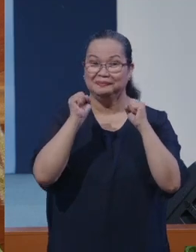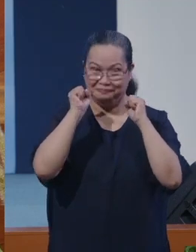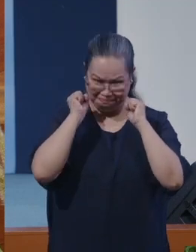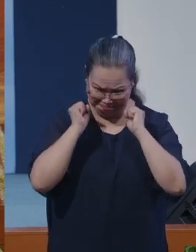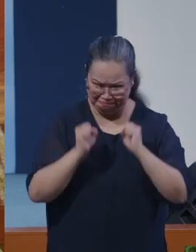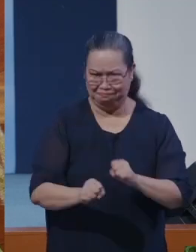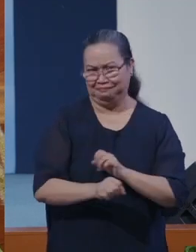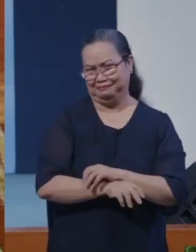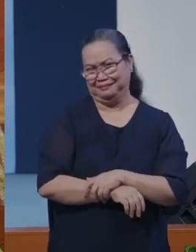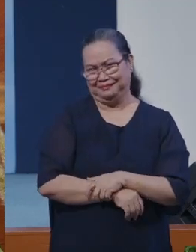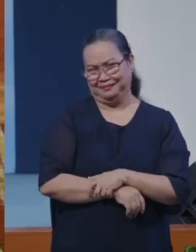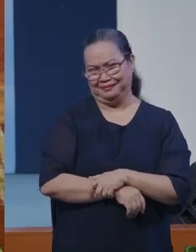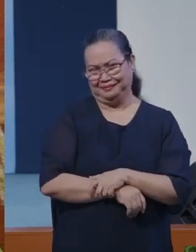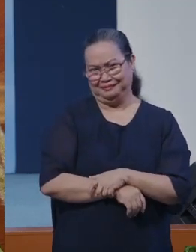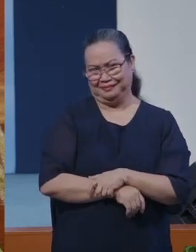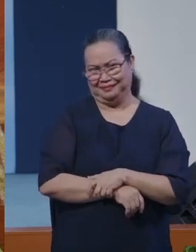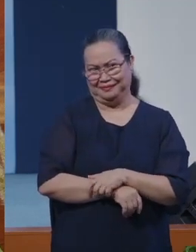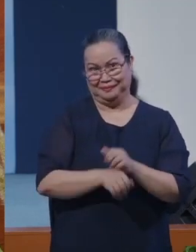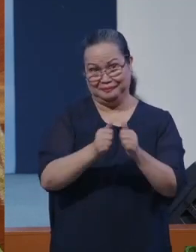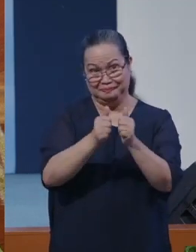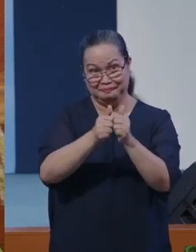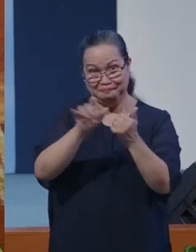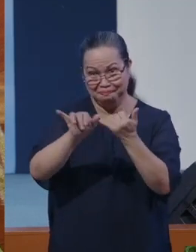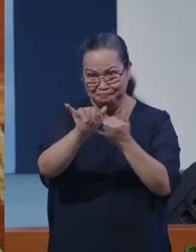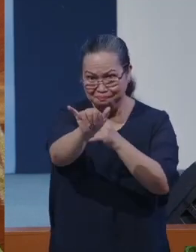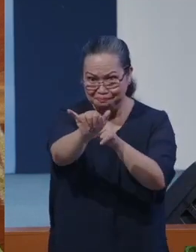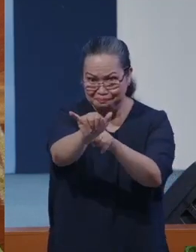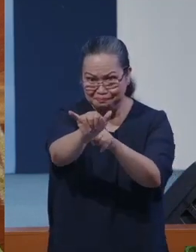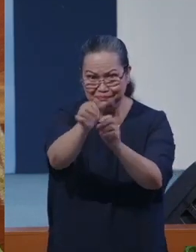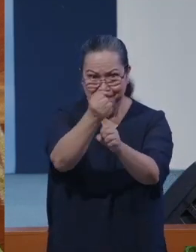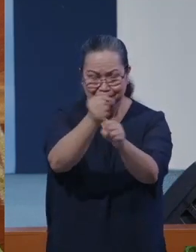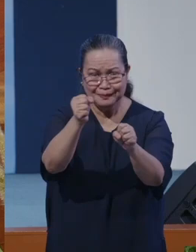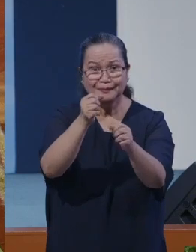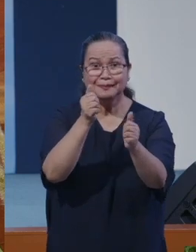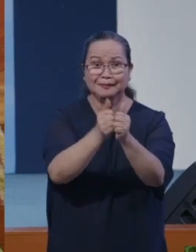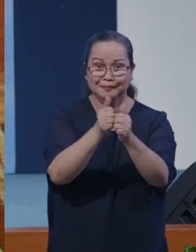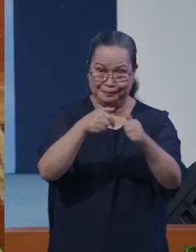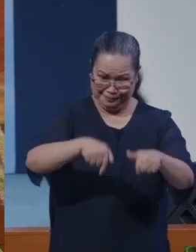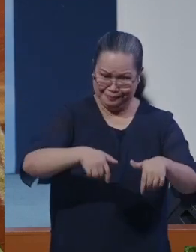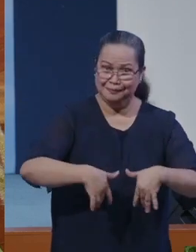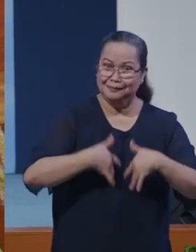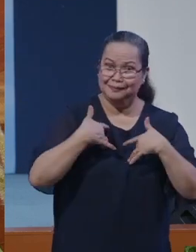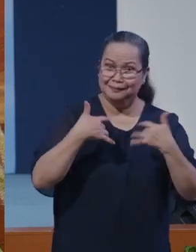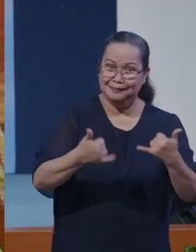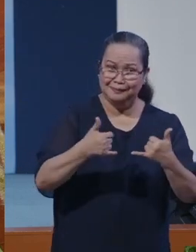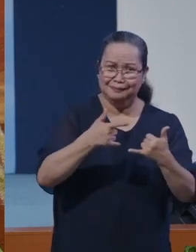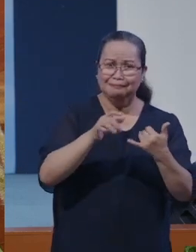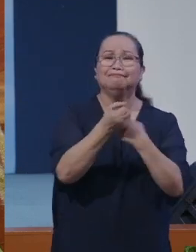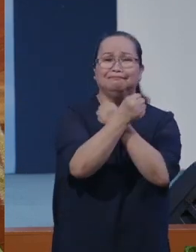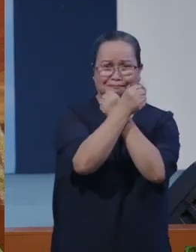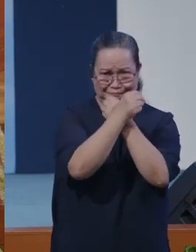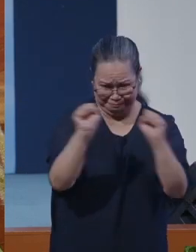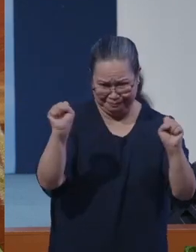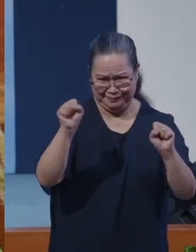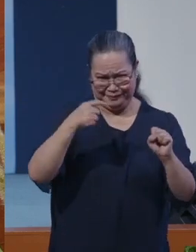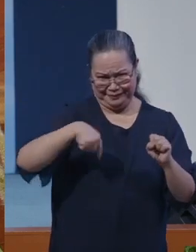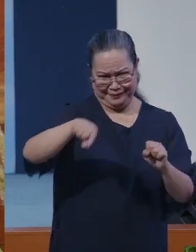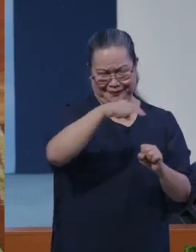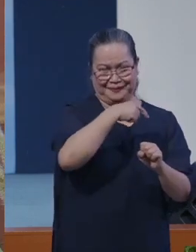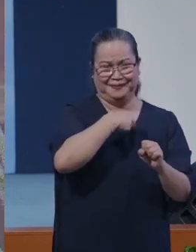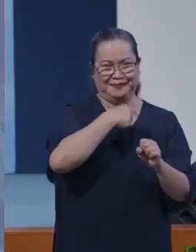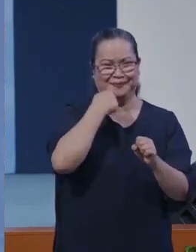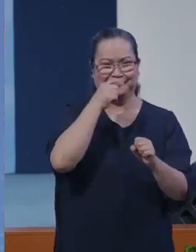Hindi, does not make sense, di ba? Kung tayo ay niligtas niya pang magpasawalang hanggan, tayo ay